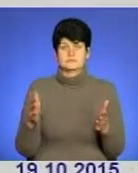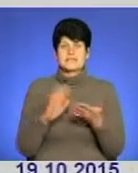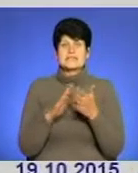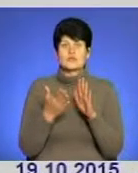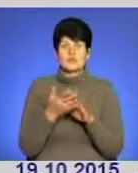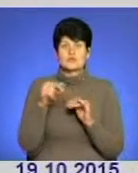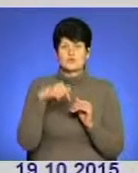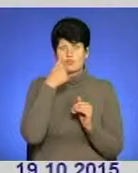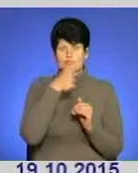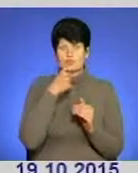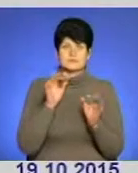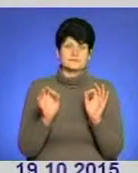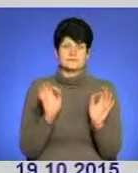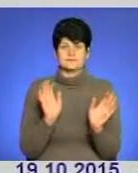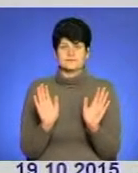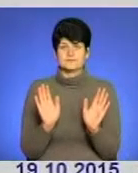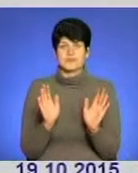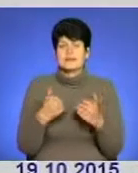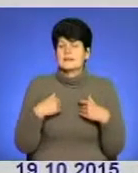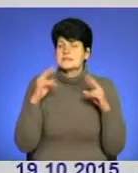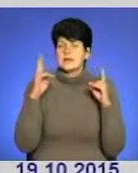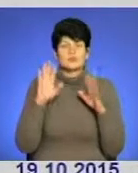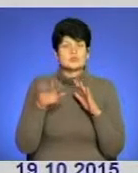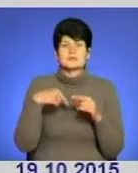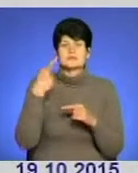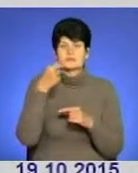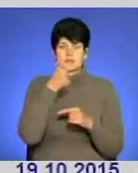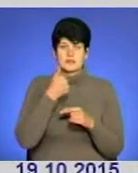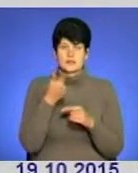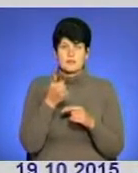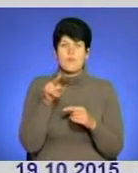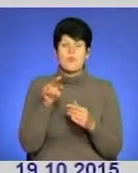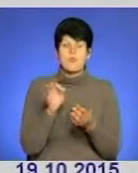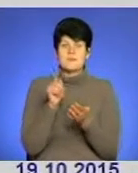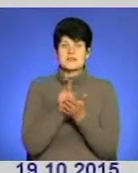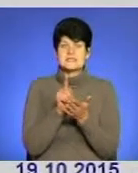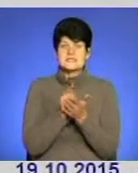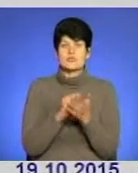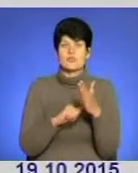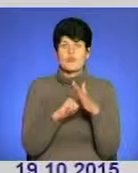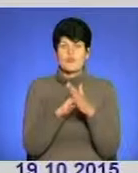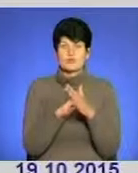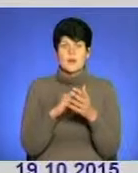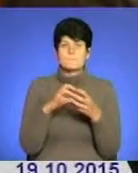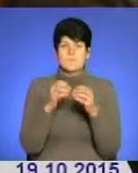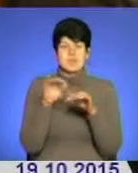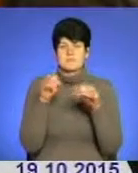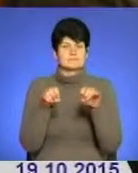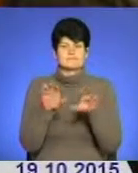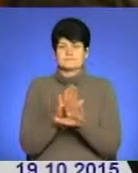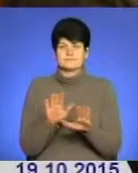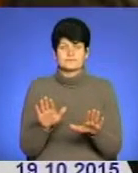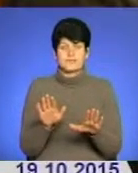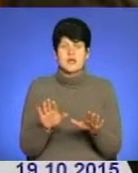Ситуація цього року більш-менш адекватна. Я не знаю, як буде на другий рік. По пенсійному фонду проблеми не врегульовані. Та все